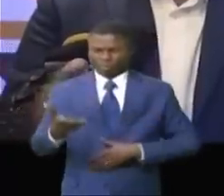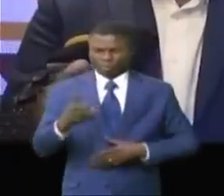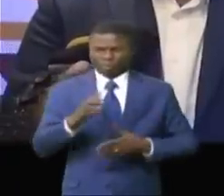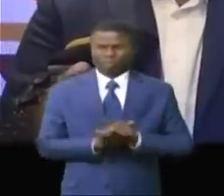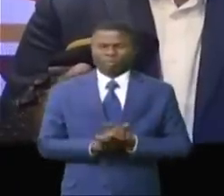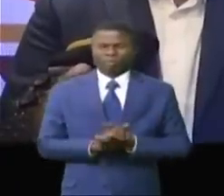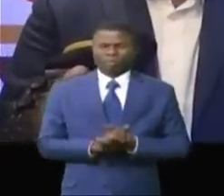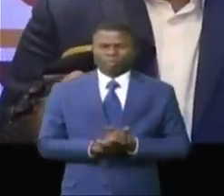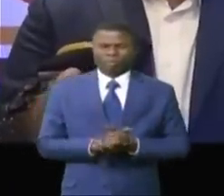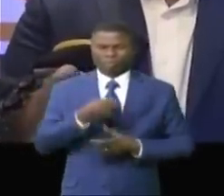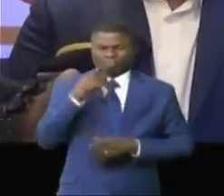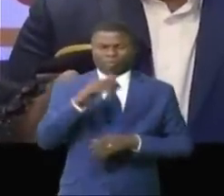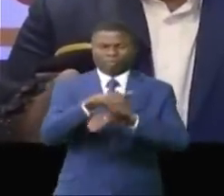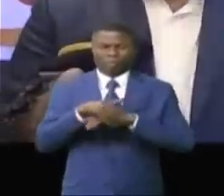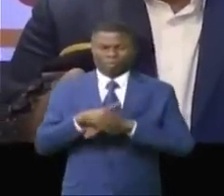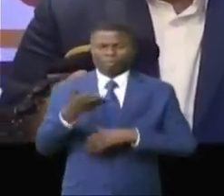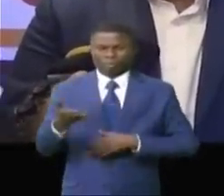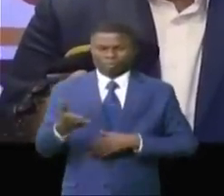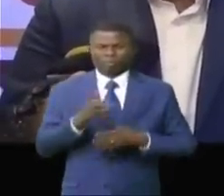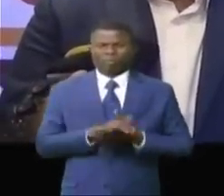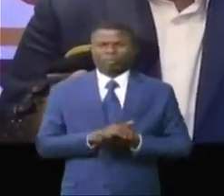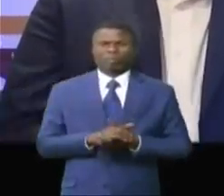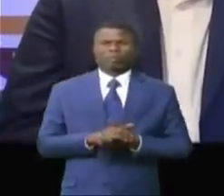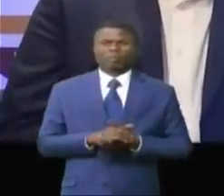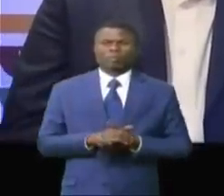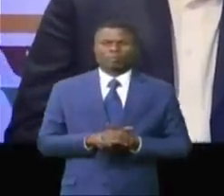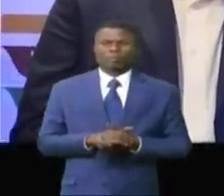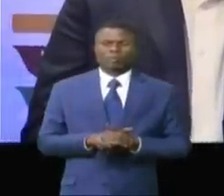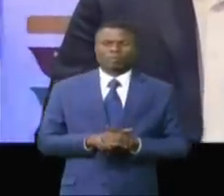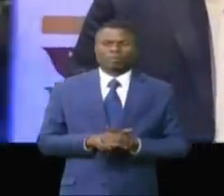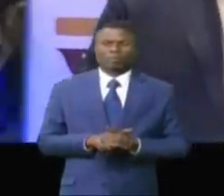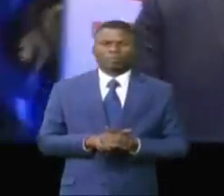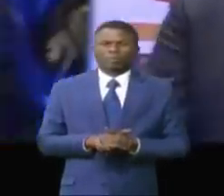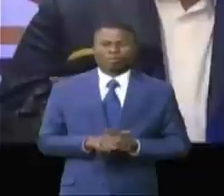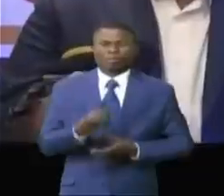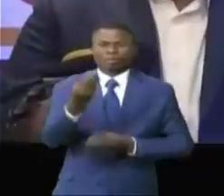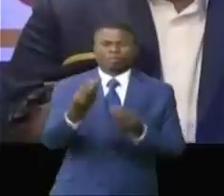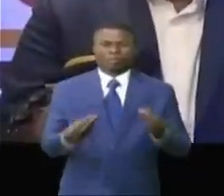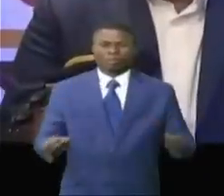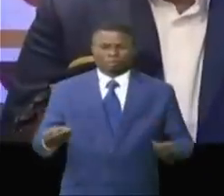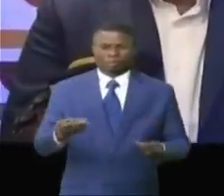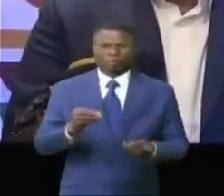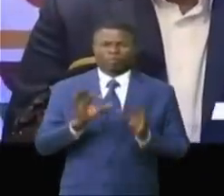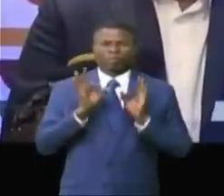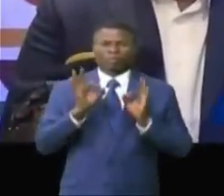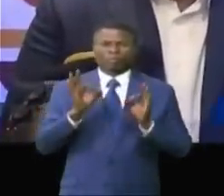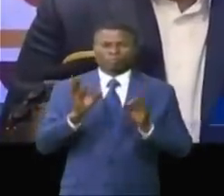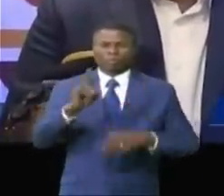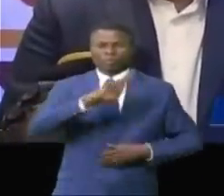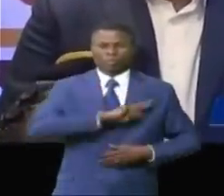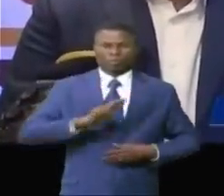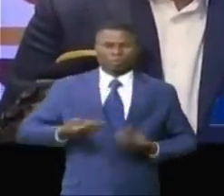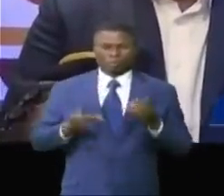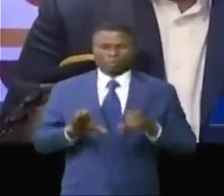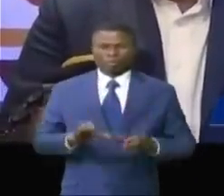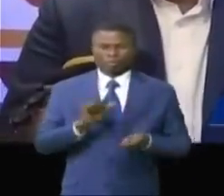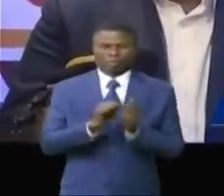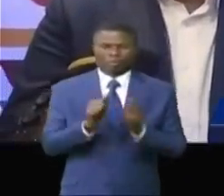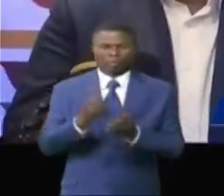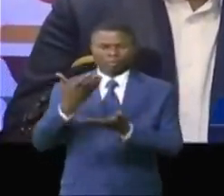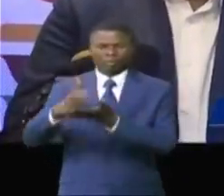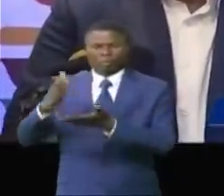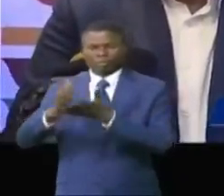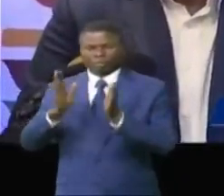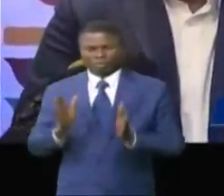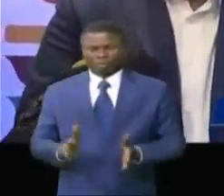over here, but vendors like Dell, HP, ils rapportent des solutions innovantes en RDC, que ce soit au niveau des distributeurs,